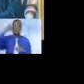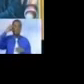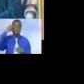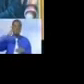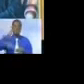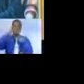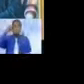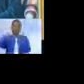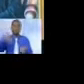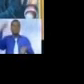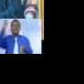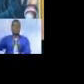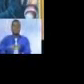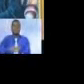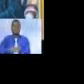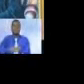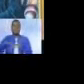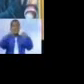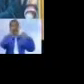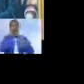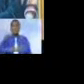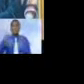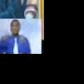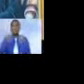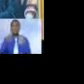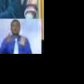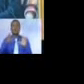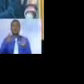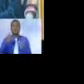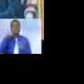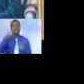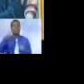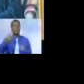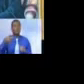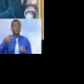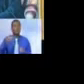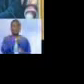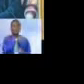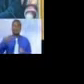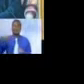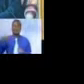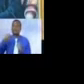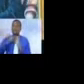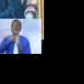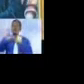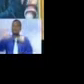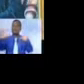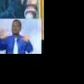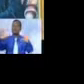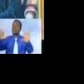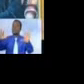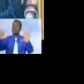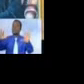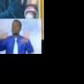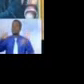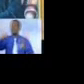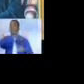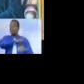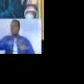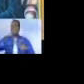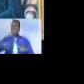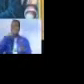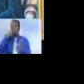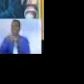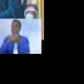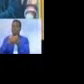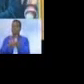matière de coopération Sud-Sud, grâce à la vision et à la clairvoyance de Sa Majesté, est à